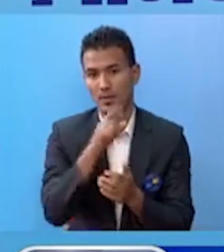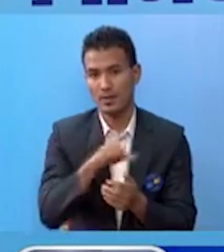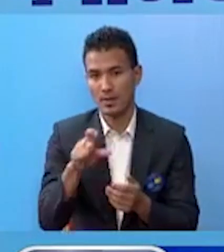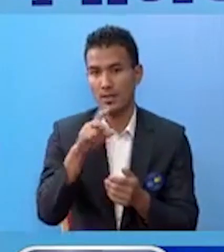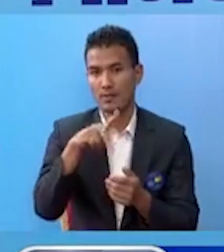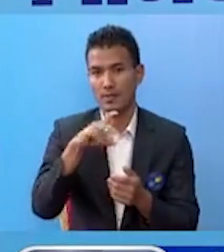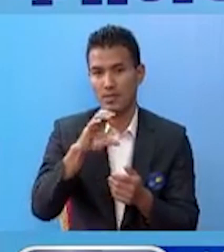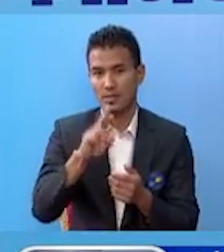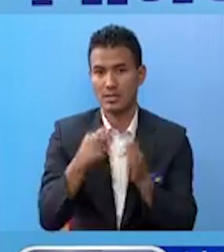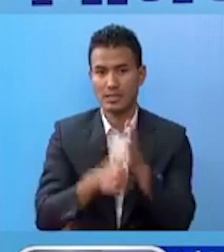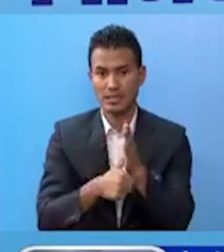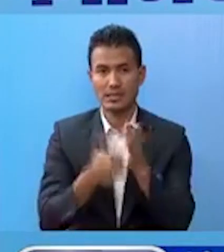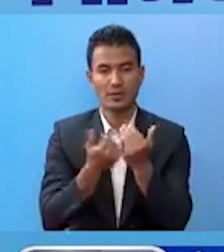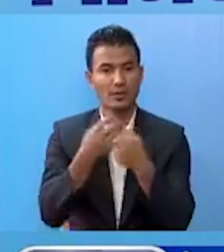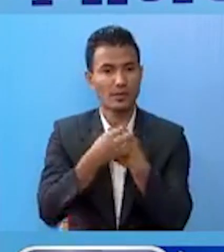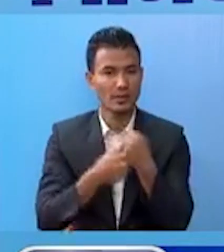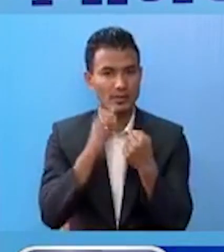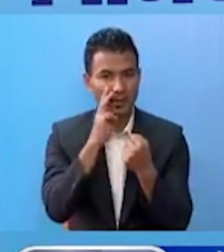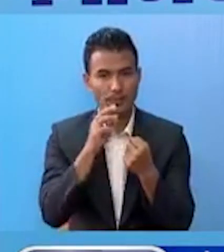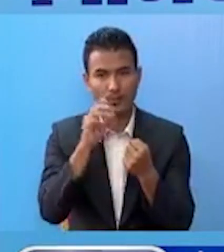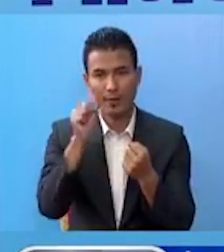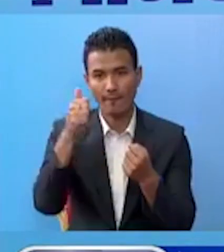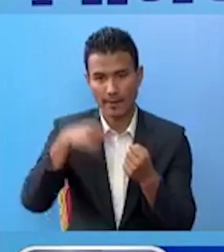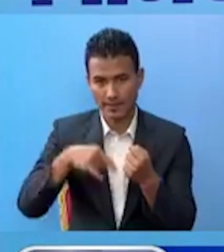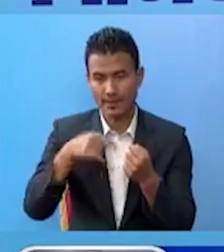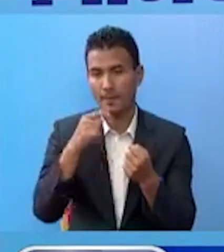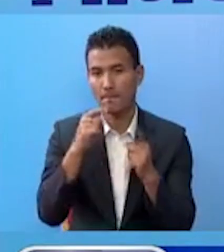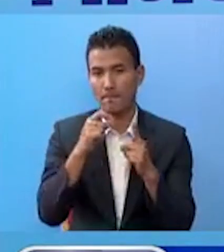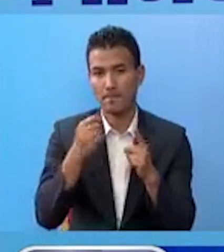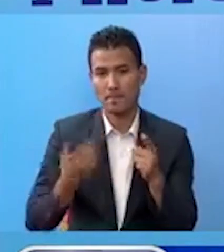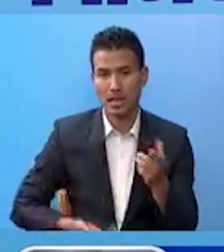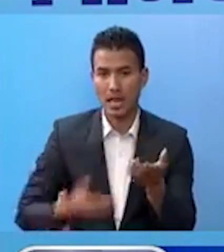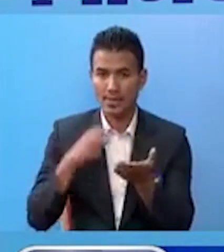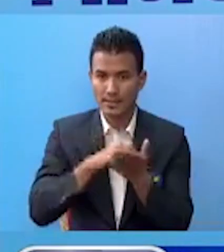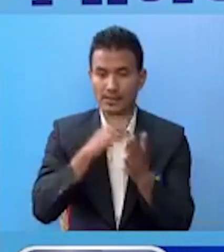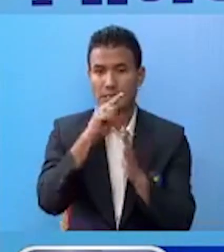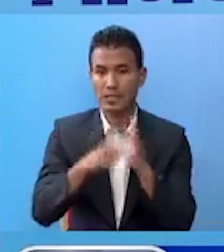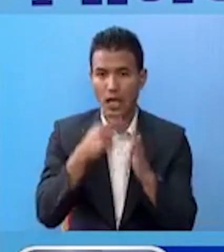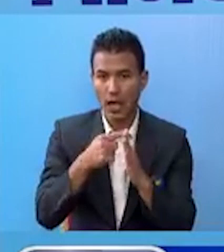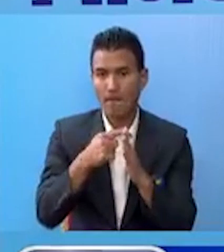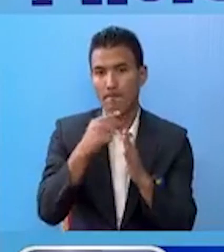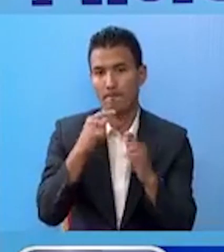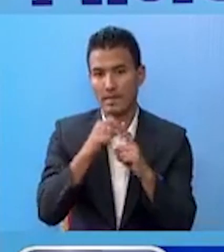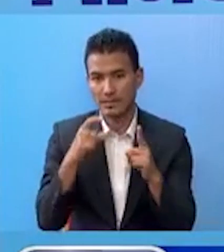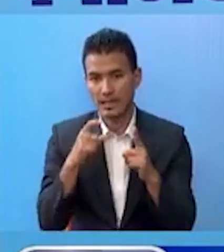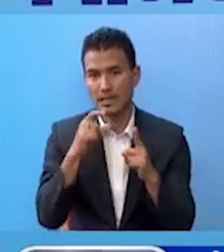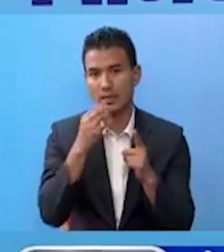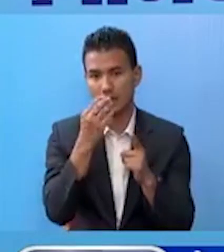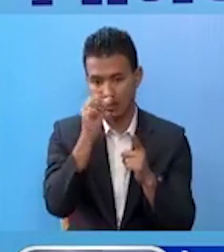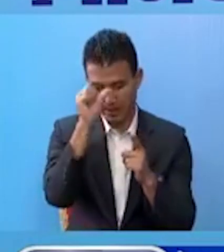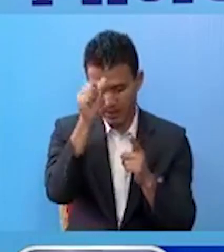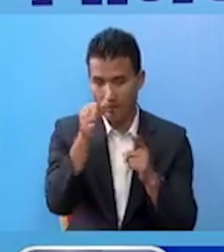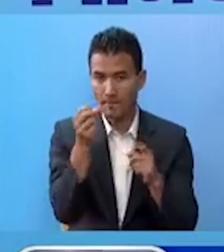नेपाल PCR टेस्ट गर्ने मुलुकहरूमा अफगानिस्तान, बंगलादेश, श्रीलंका, पाकिस्तान र भारत